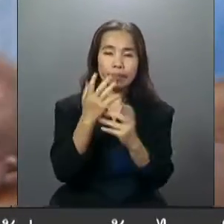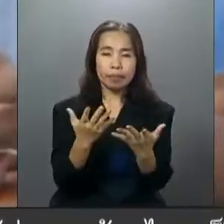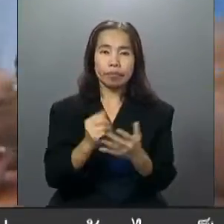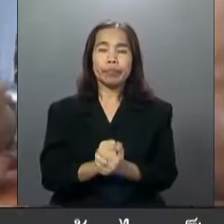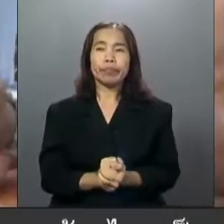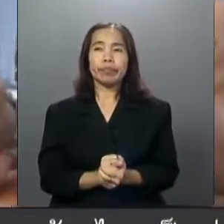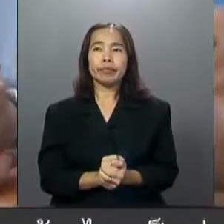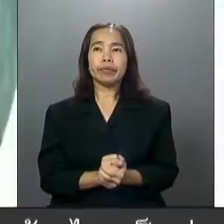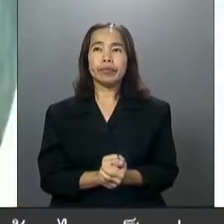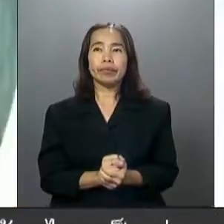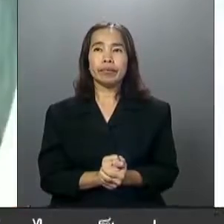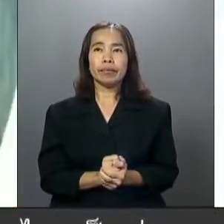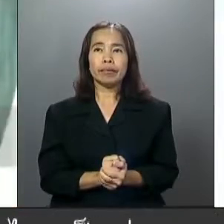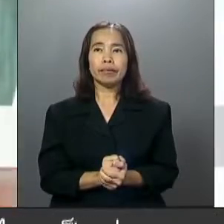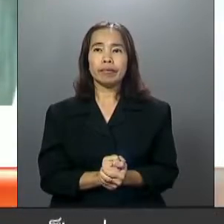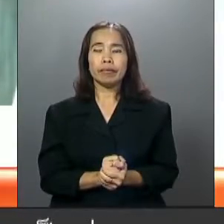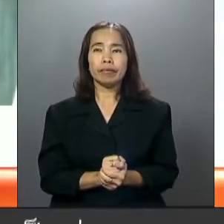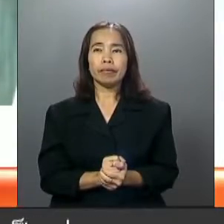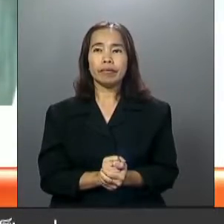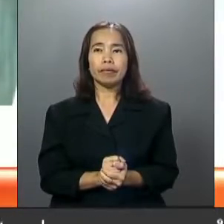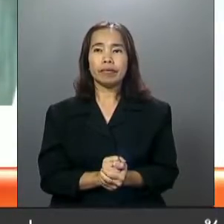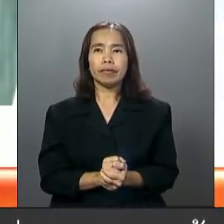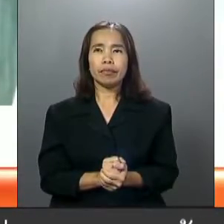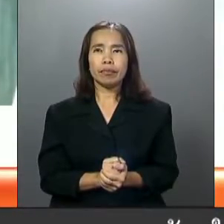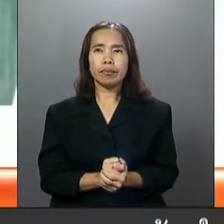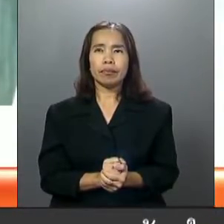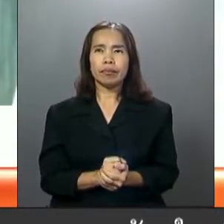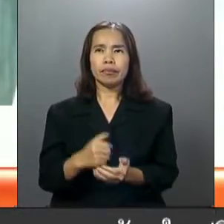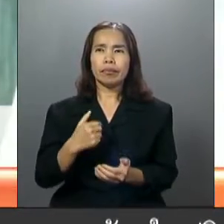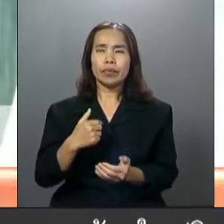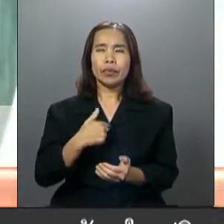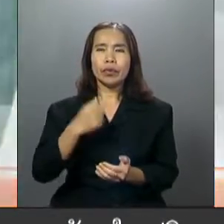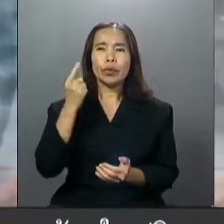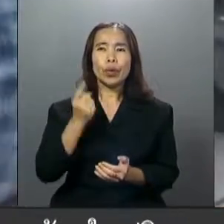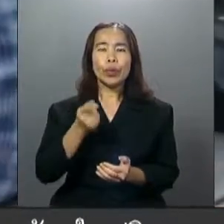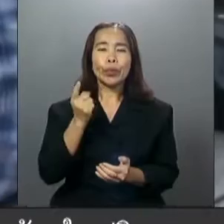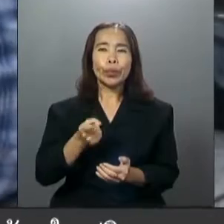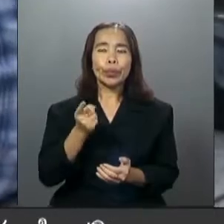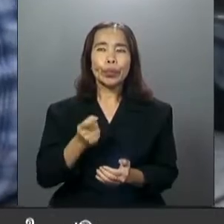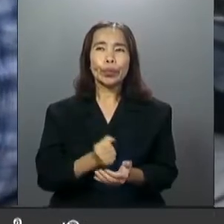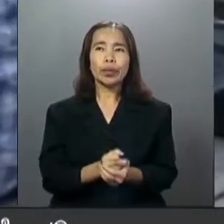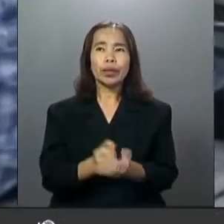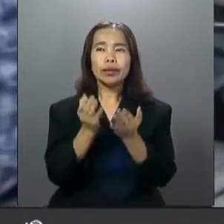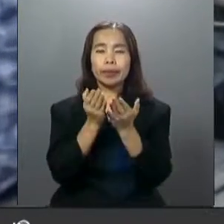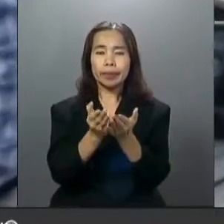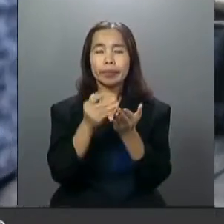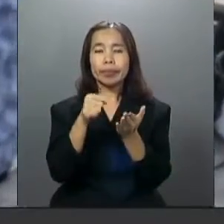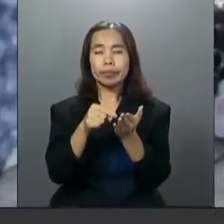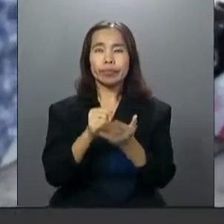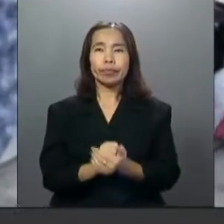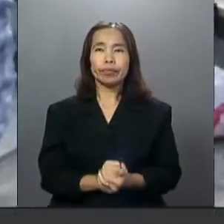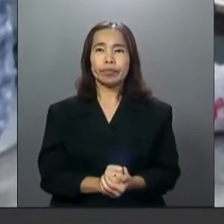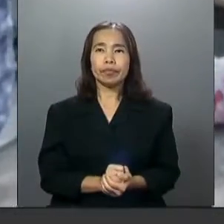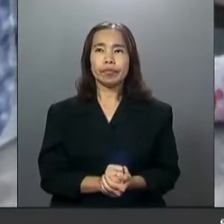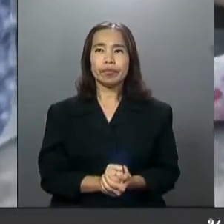เชื่อ มันเป็นการเรียนสร้างเพื่อสมาคมต้องเรียนเอ็ดทำให้ทีมตรงนี้มีว